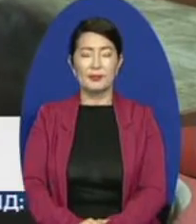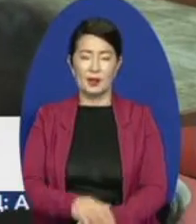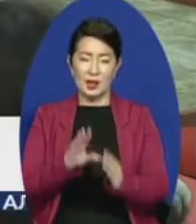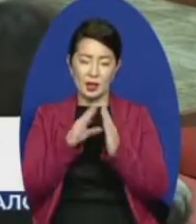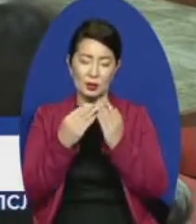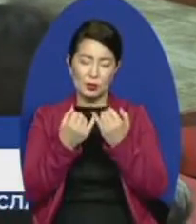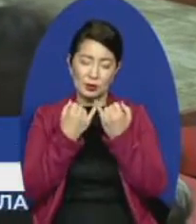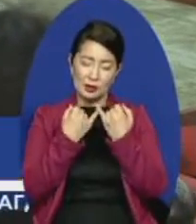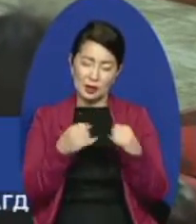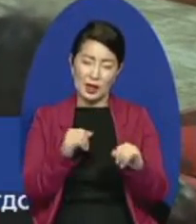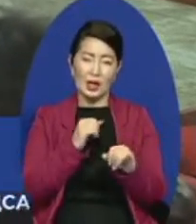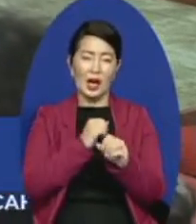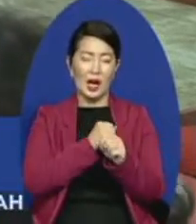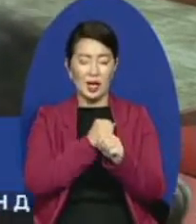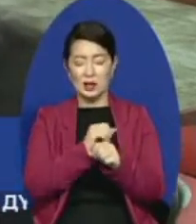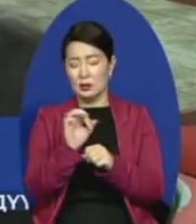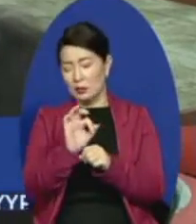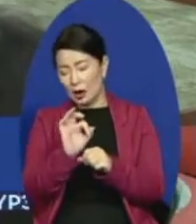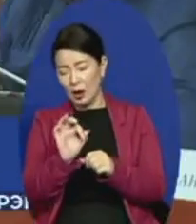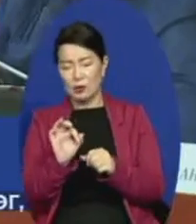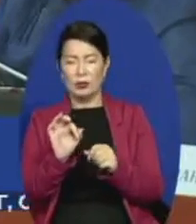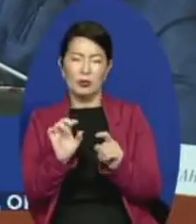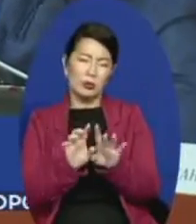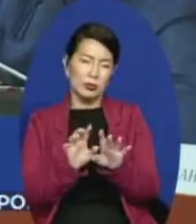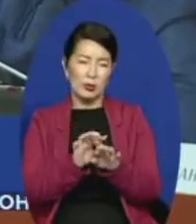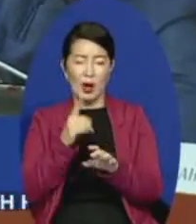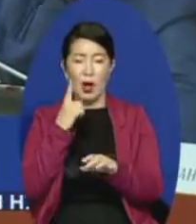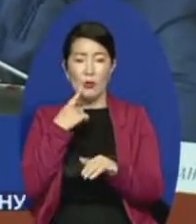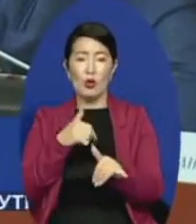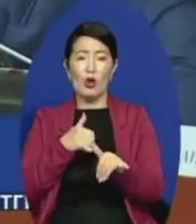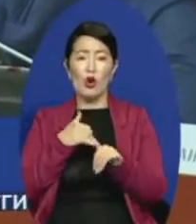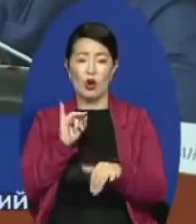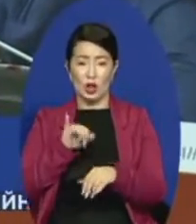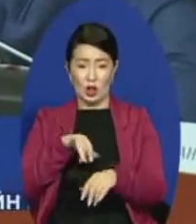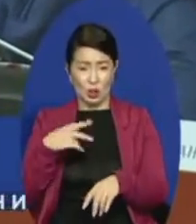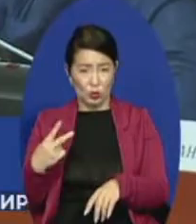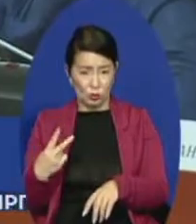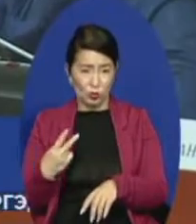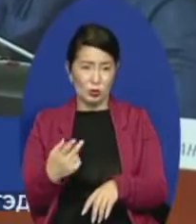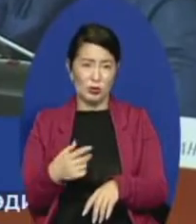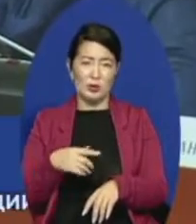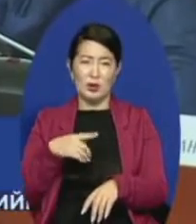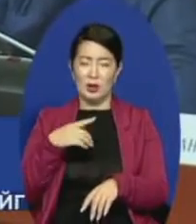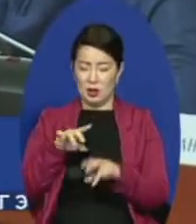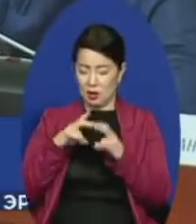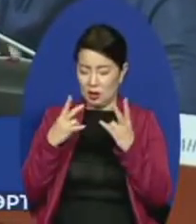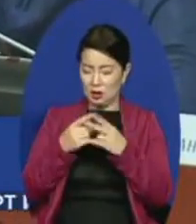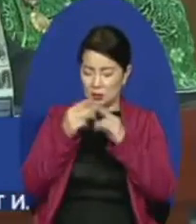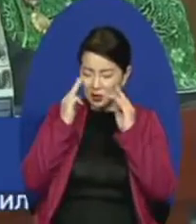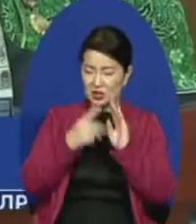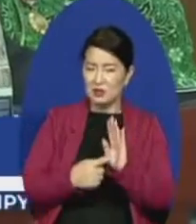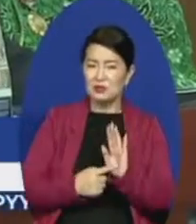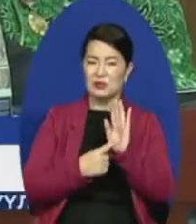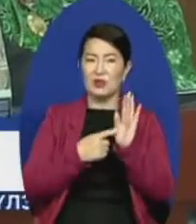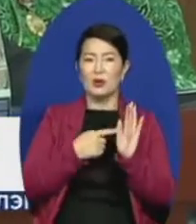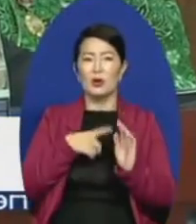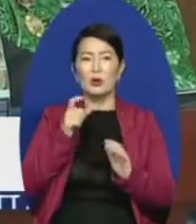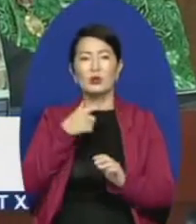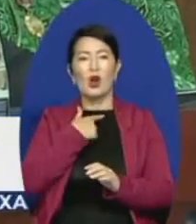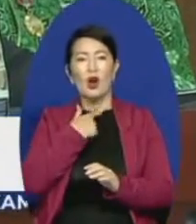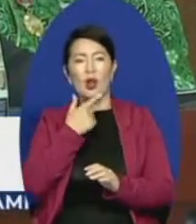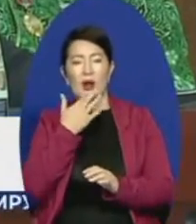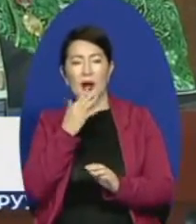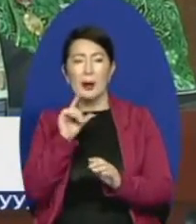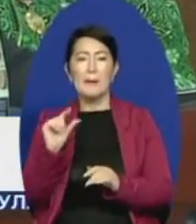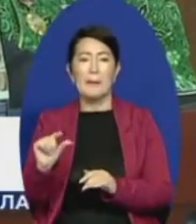Гэр бүл салд ажилгүйдэл гэх мэт нийгмийн хамгийн эмзэг үлэгт эмэгтэйчүүд илүү охирдог. Гэтэл нийгмийн шийдвэр гаргах төвшөнд тэдний дуу хоолой бага байна.